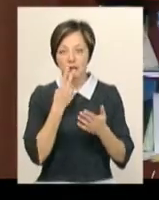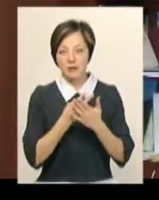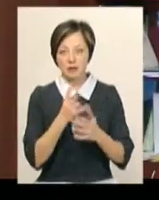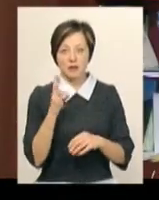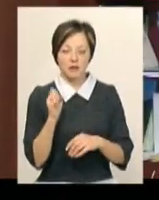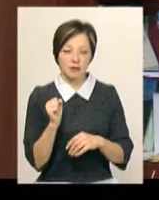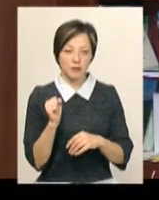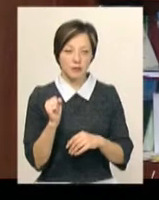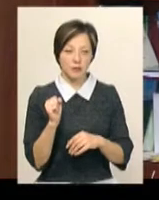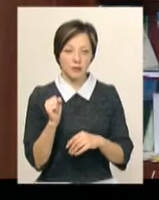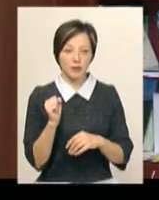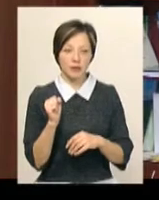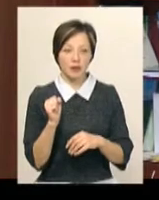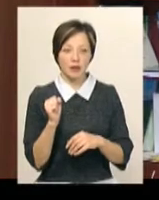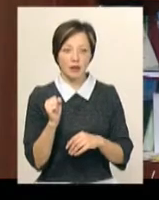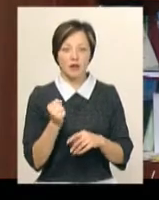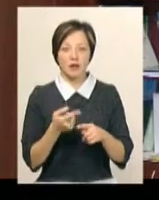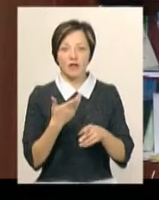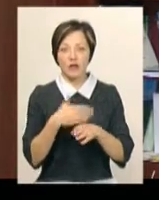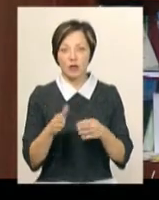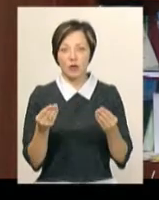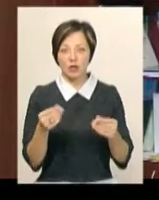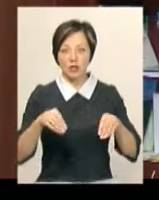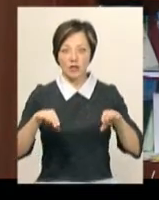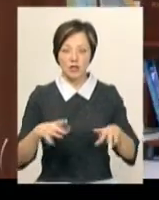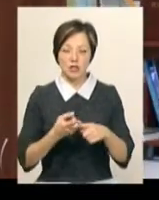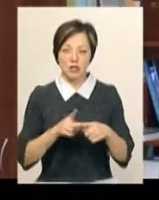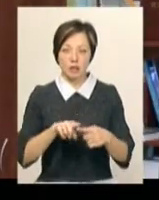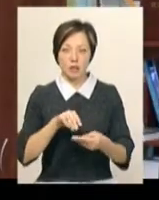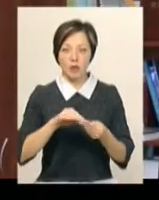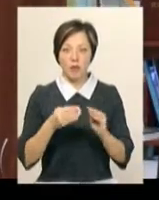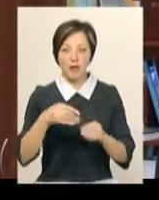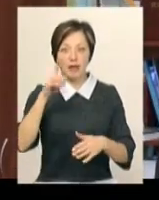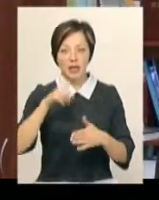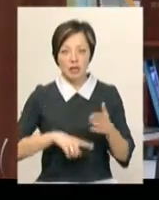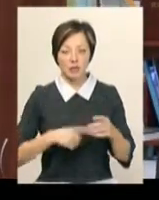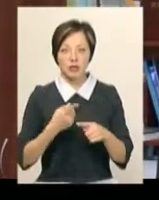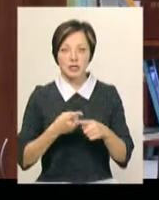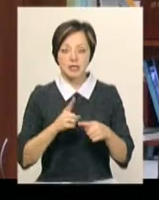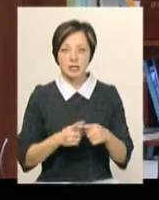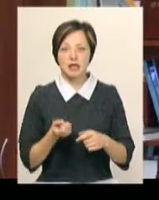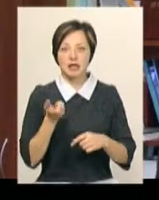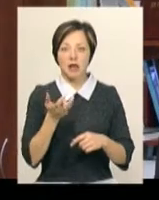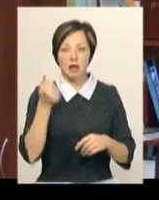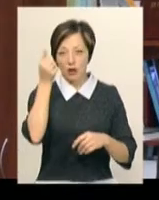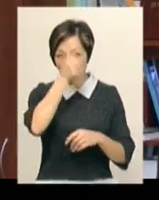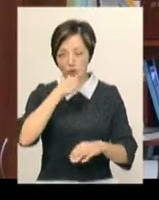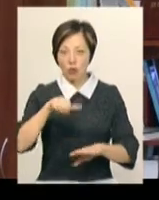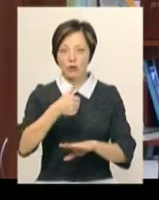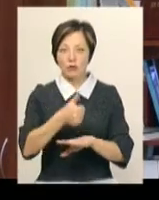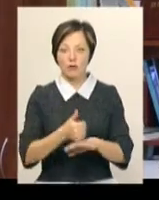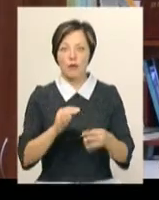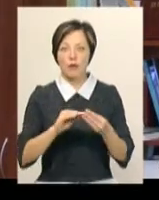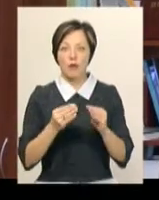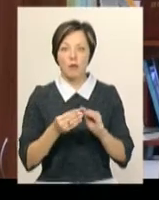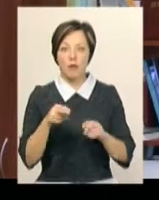із того ресурсу, який був, виділи кошти на вирішення цієї проблеми. Надію, що за цих пару років основні ключові